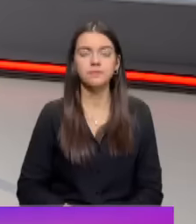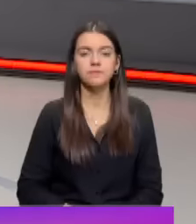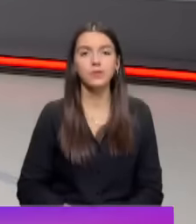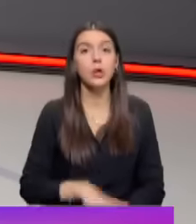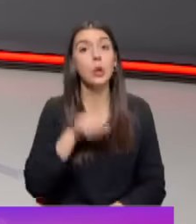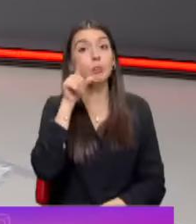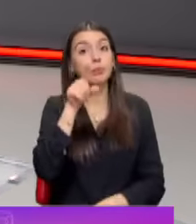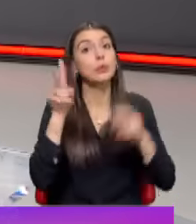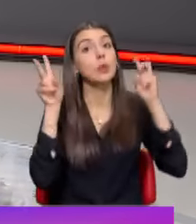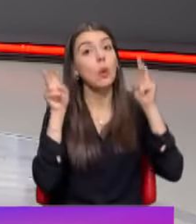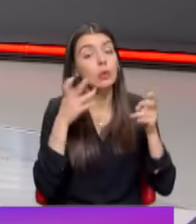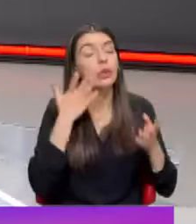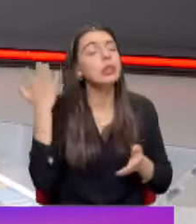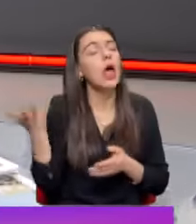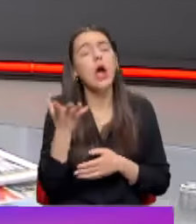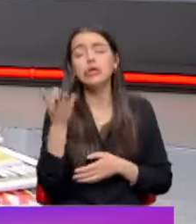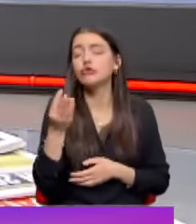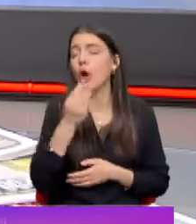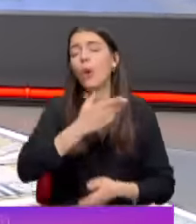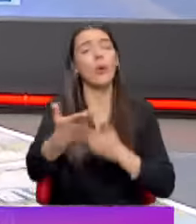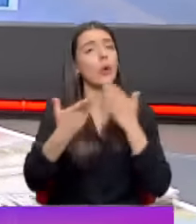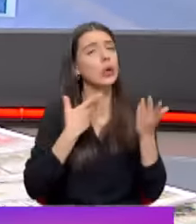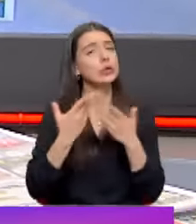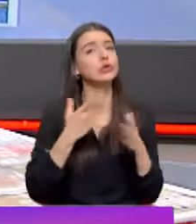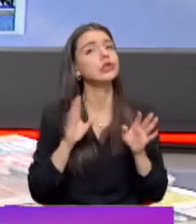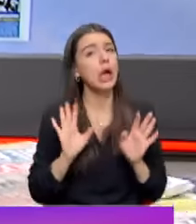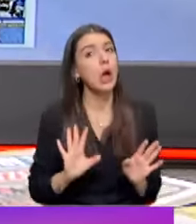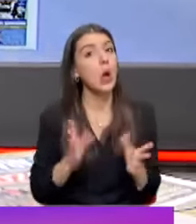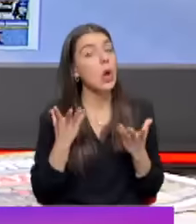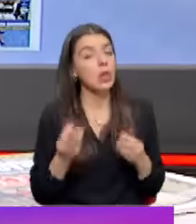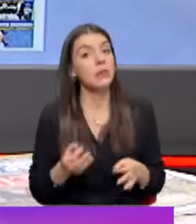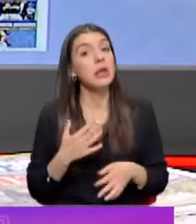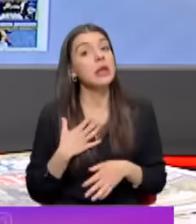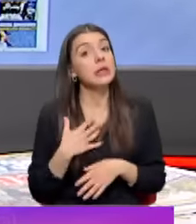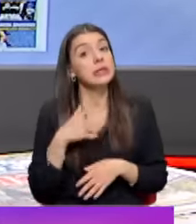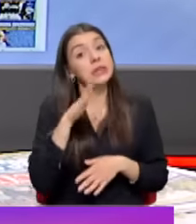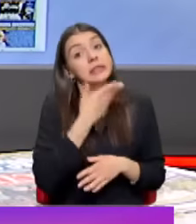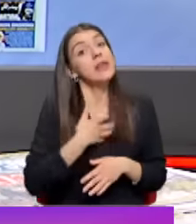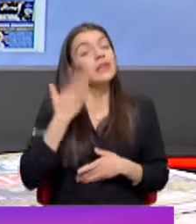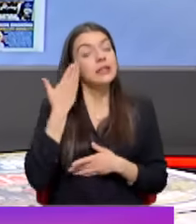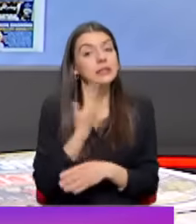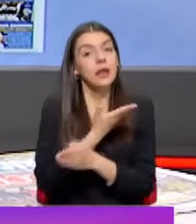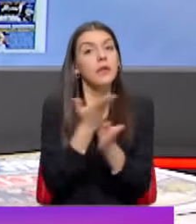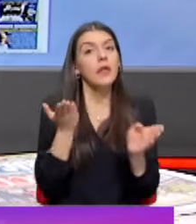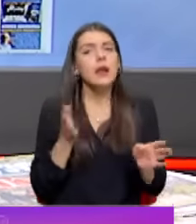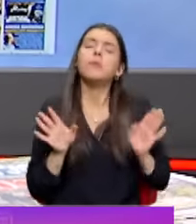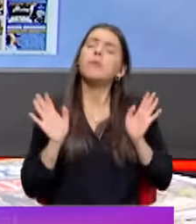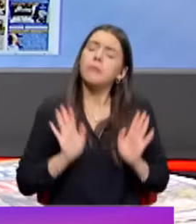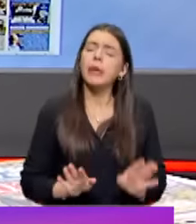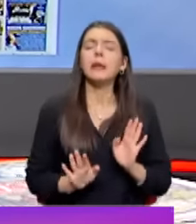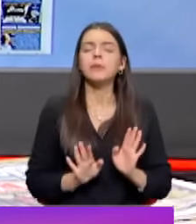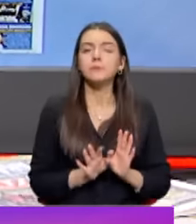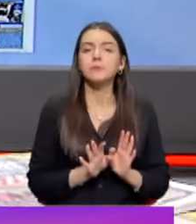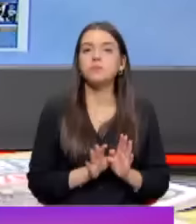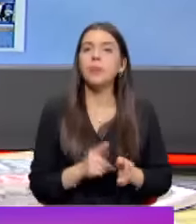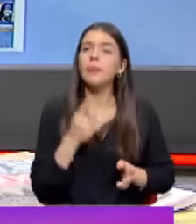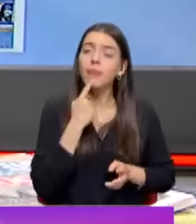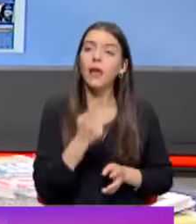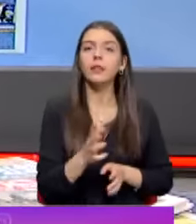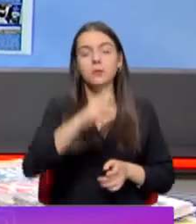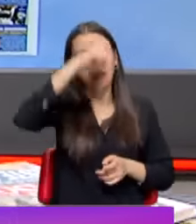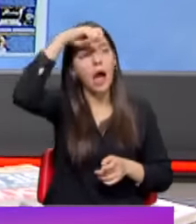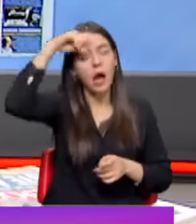Bu mesele de daha çok konuşulur gibi duruyor sevgili izleyenler. Peki dedi ya